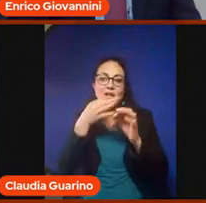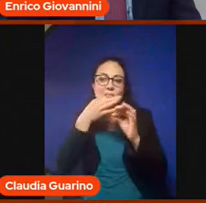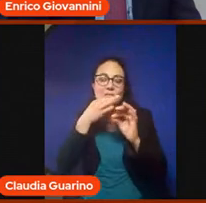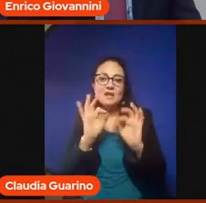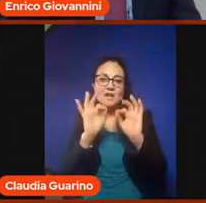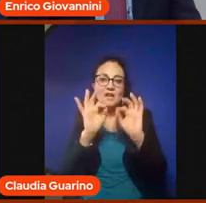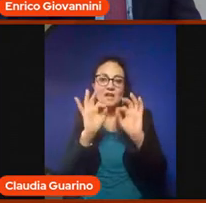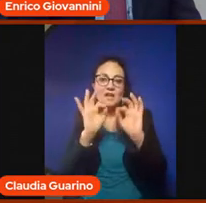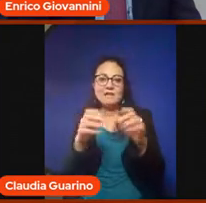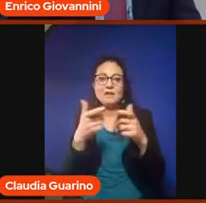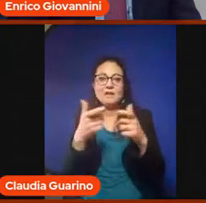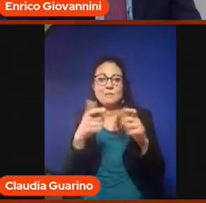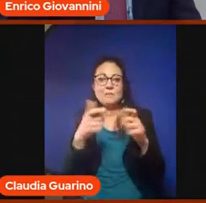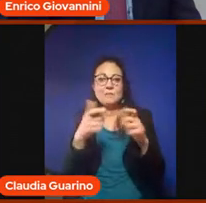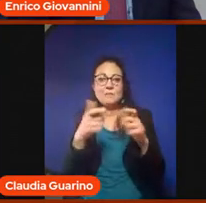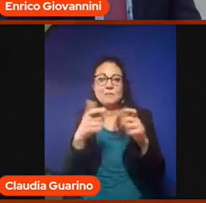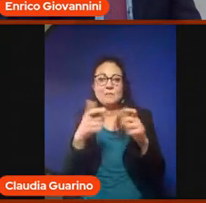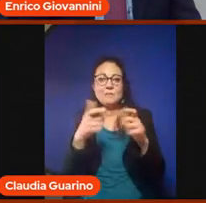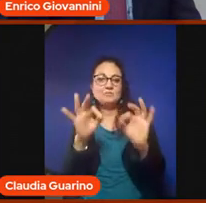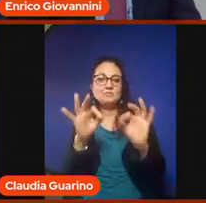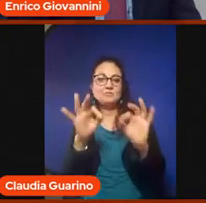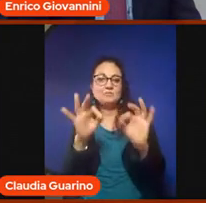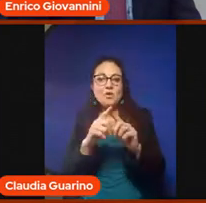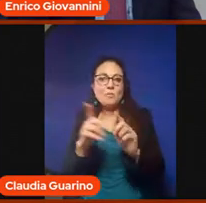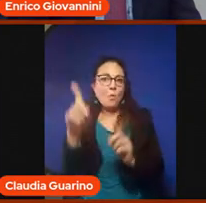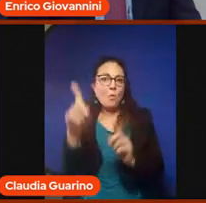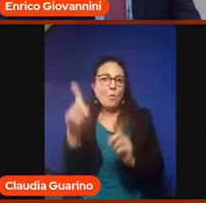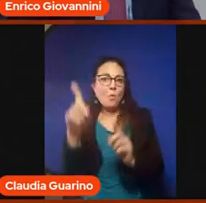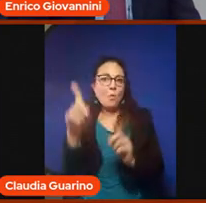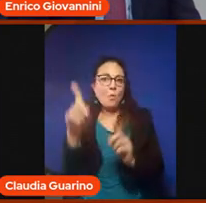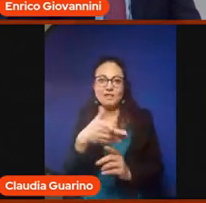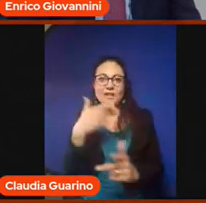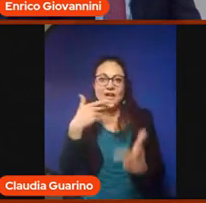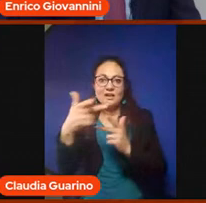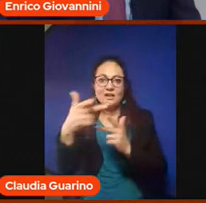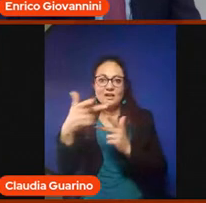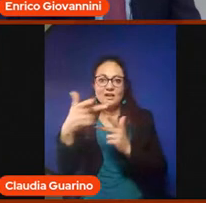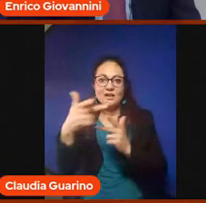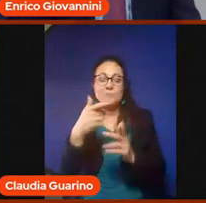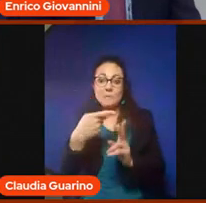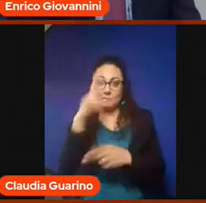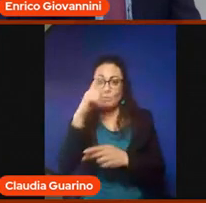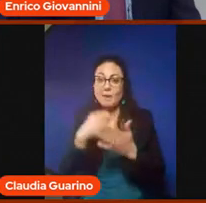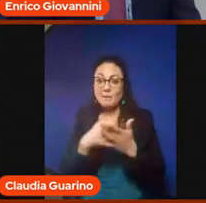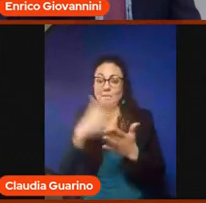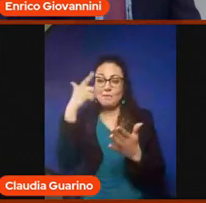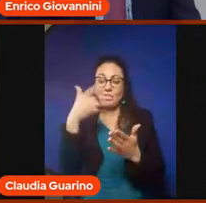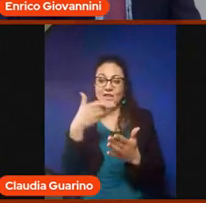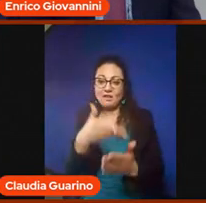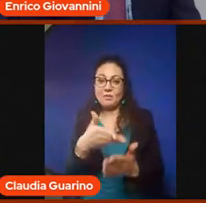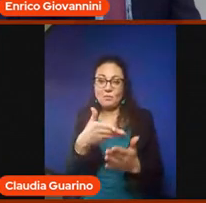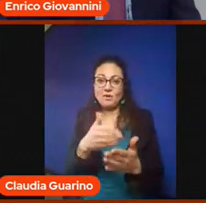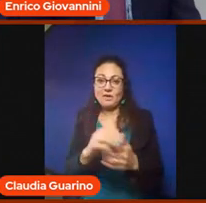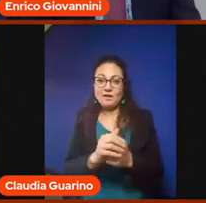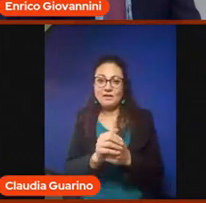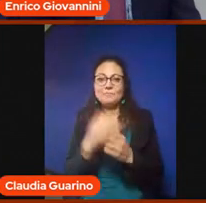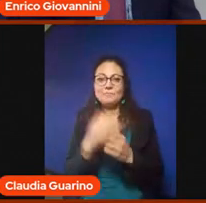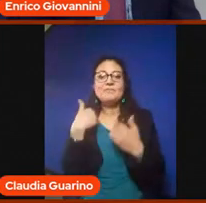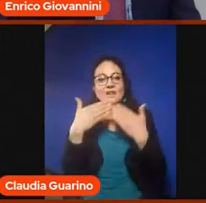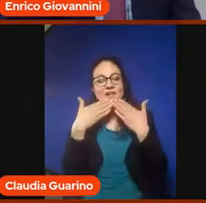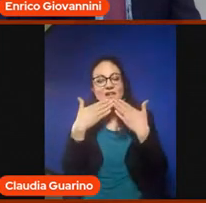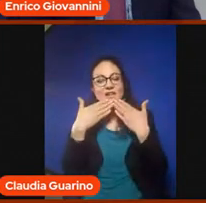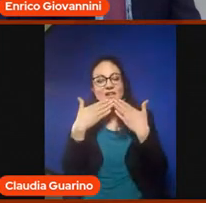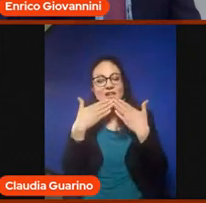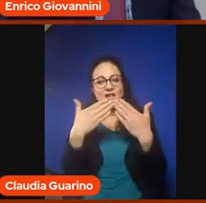urgenze quotidiane, ma forse anche più importanti di quelle. Quindi ringrazio anche non solo il